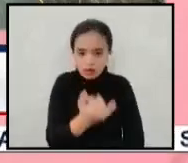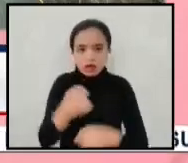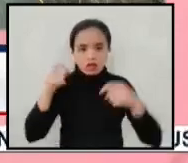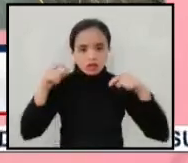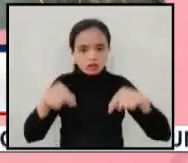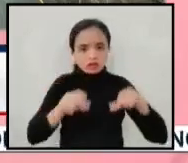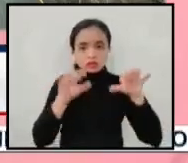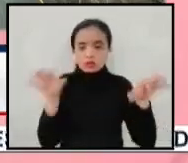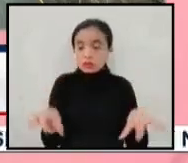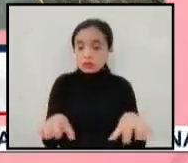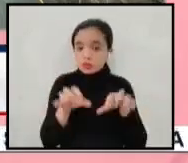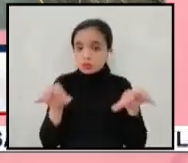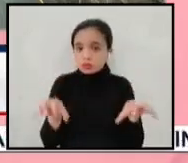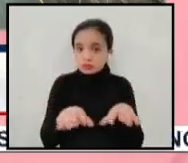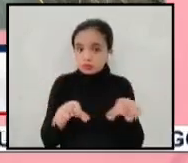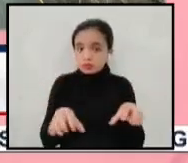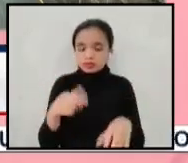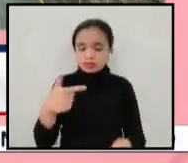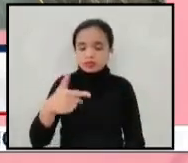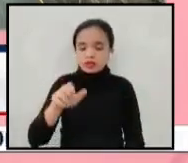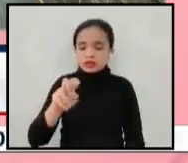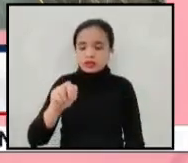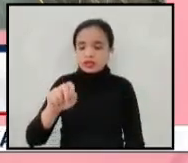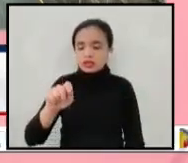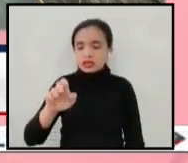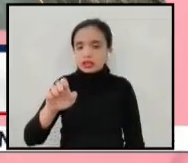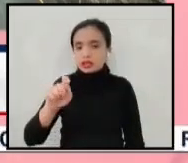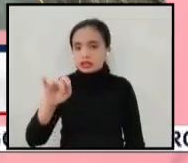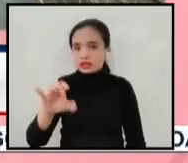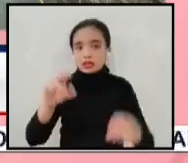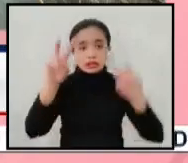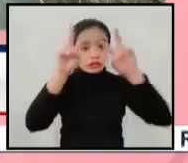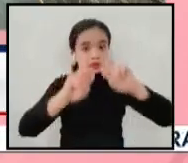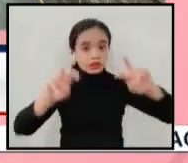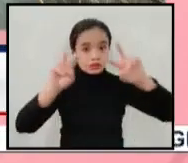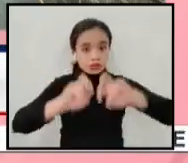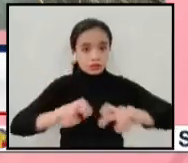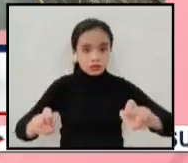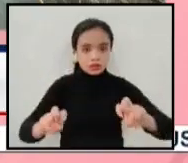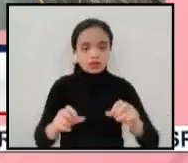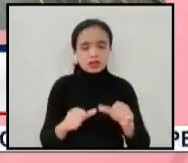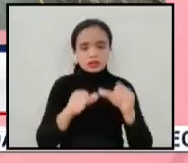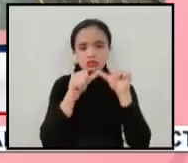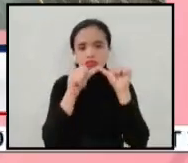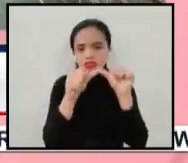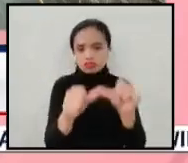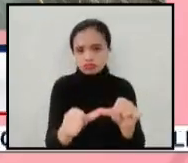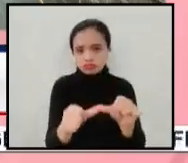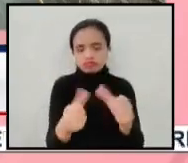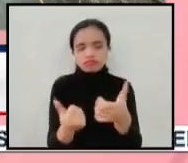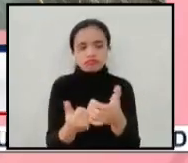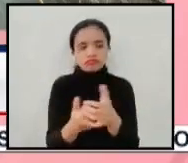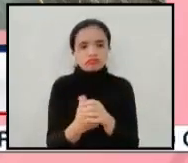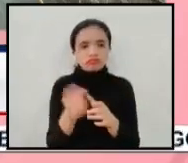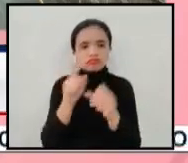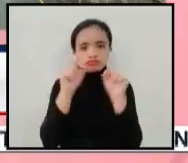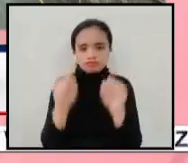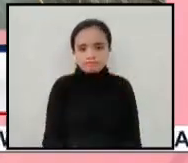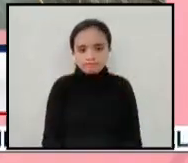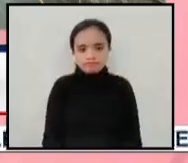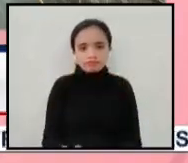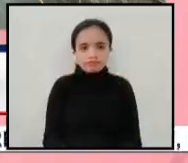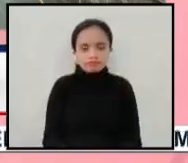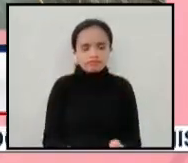of the genetic research and all the way through to being able to apply that specifically to